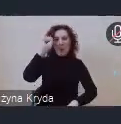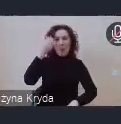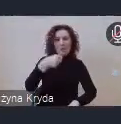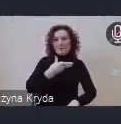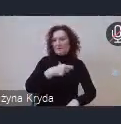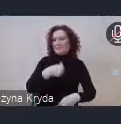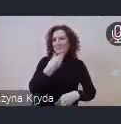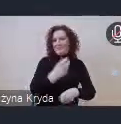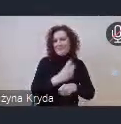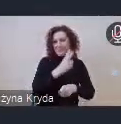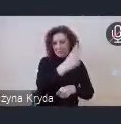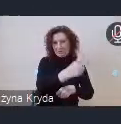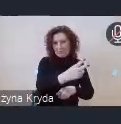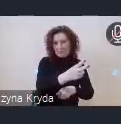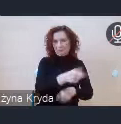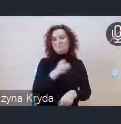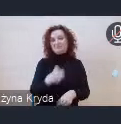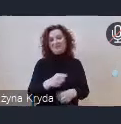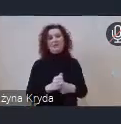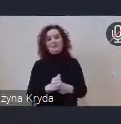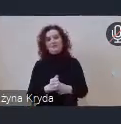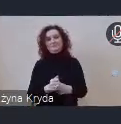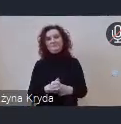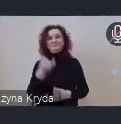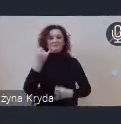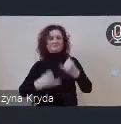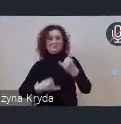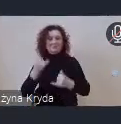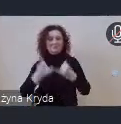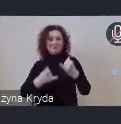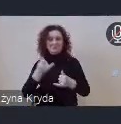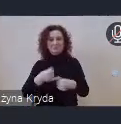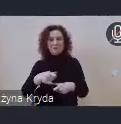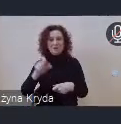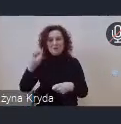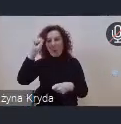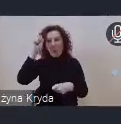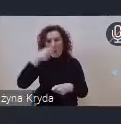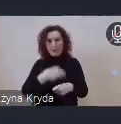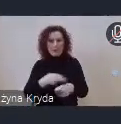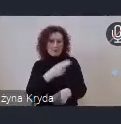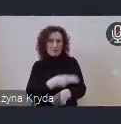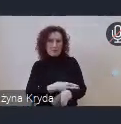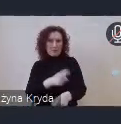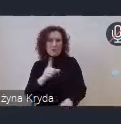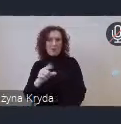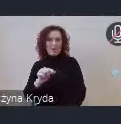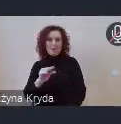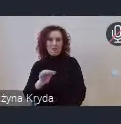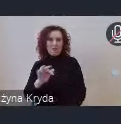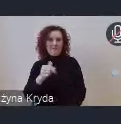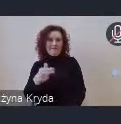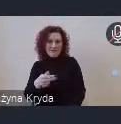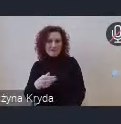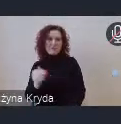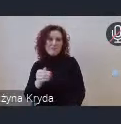uporze do tego urzędu PFRON może nałożyć karę No i teraz ważne znowu Ta kara będzie nakładana urząd nie na